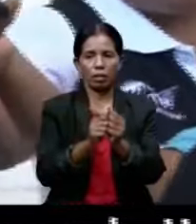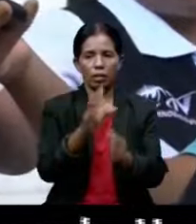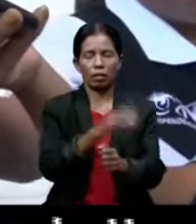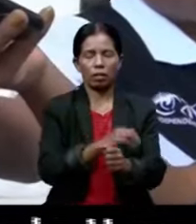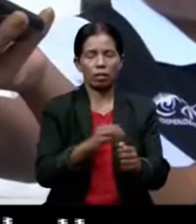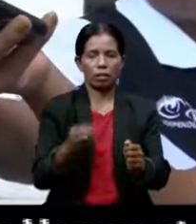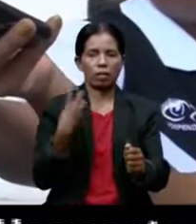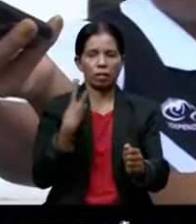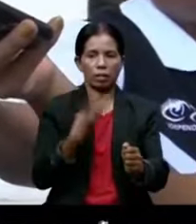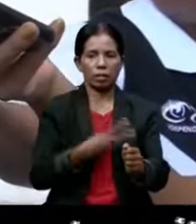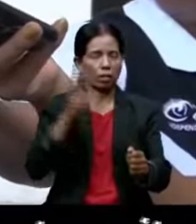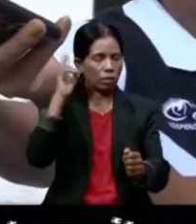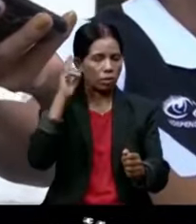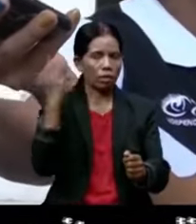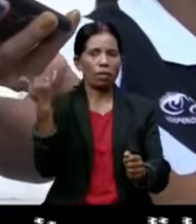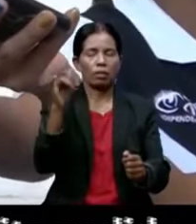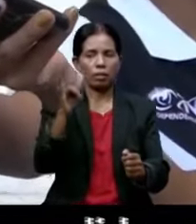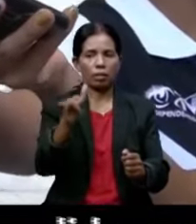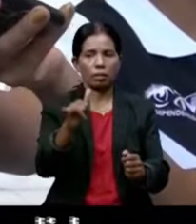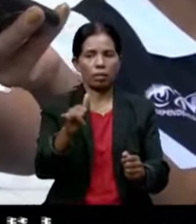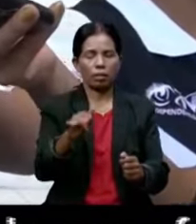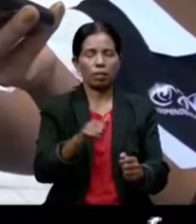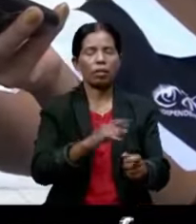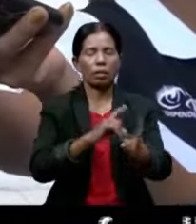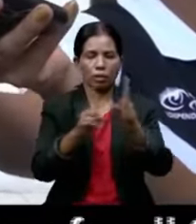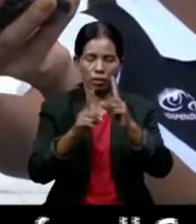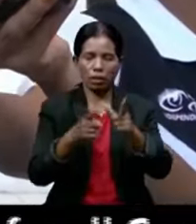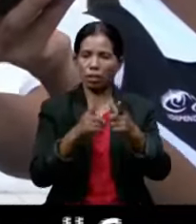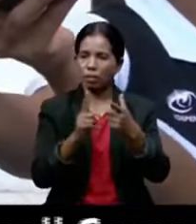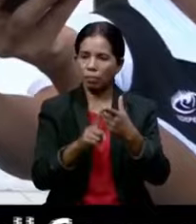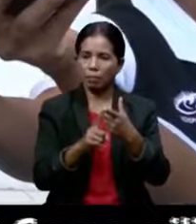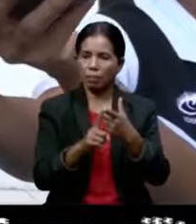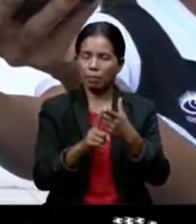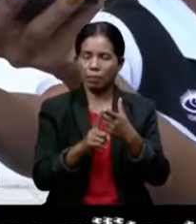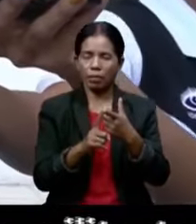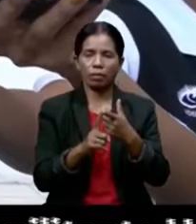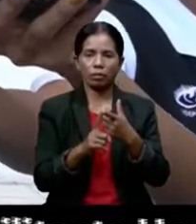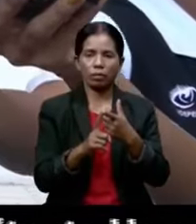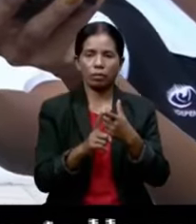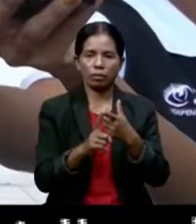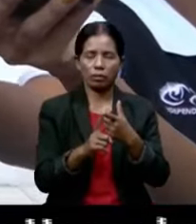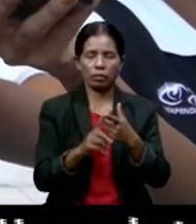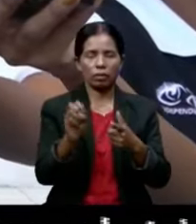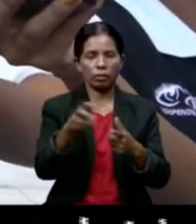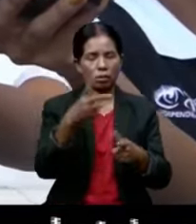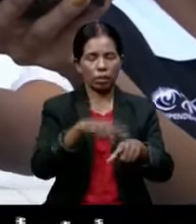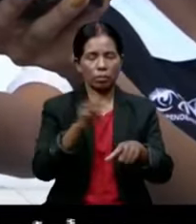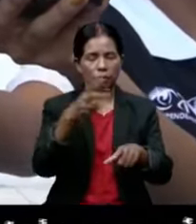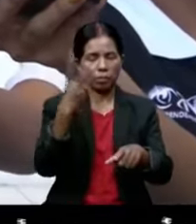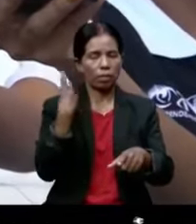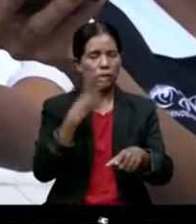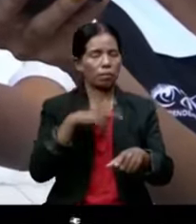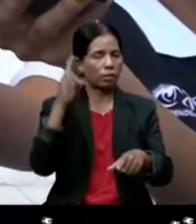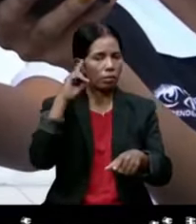liu ita Rona me Rona ninia depoimento i depois de Onzi liu ita rona fila